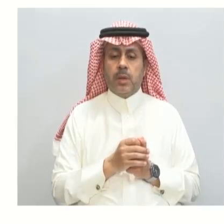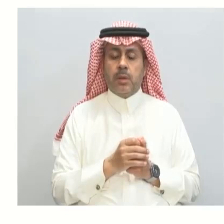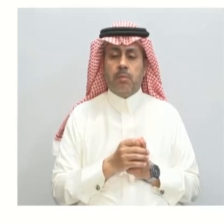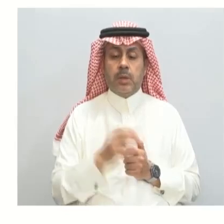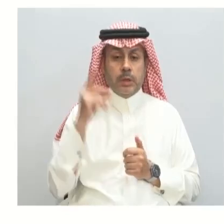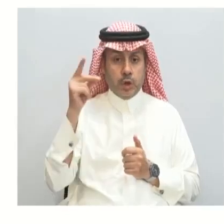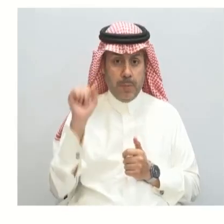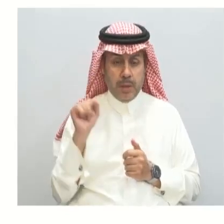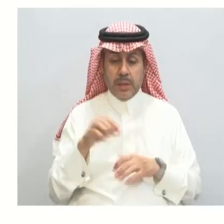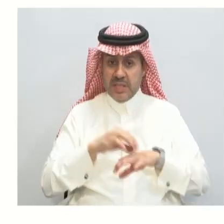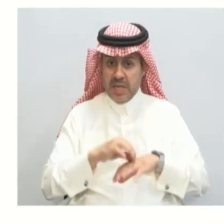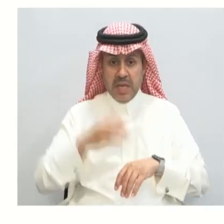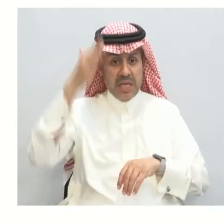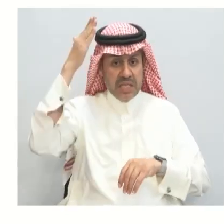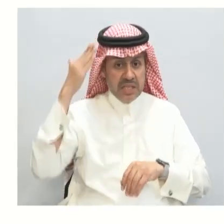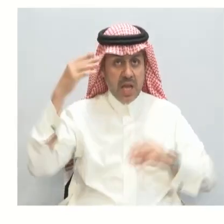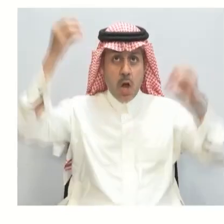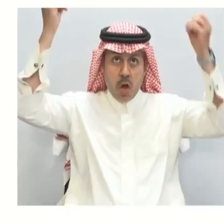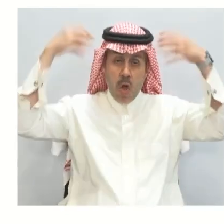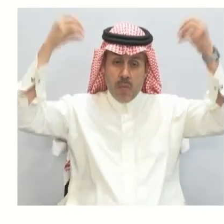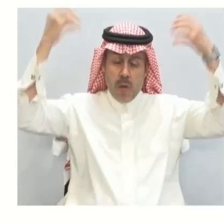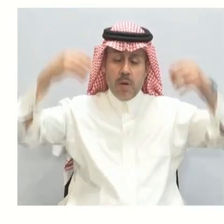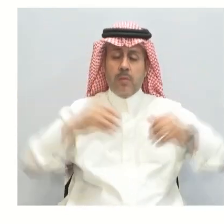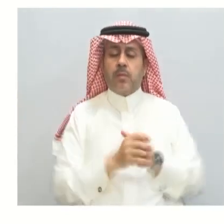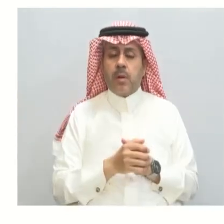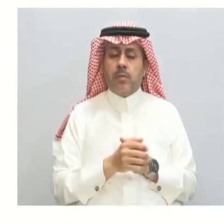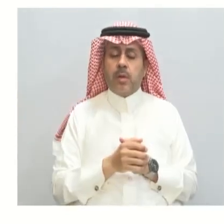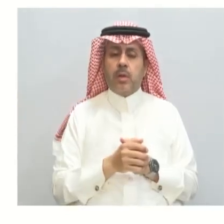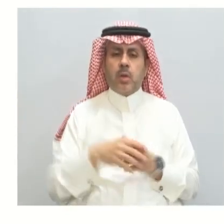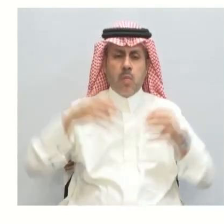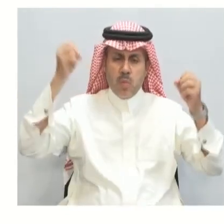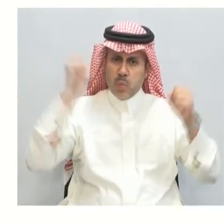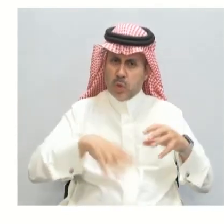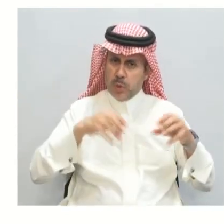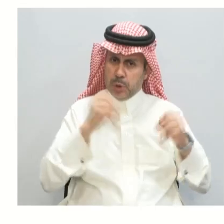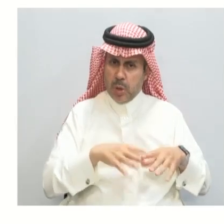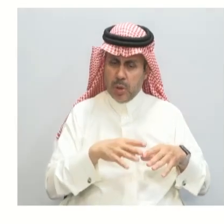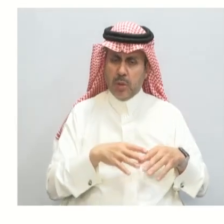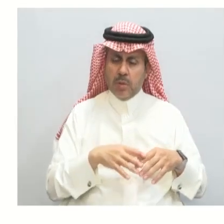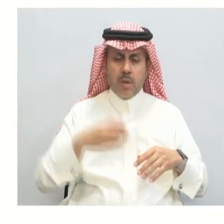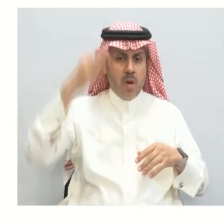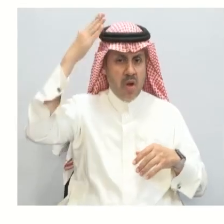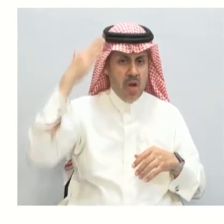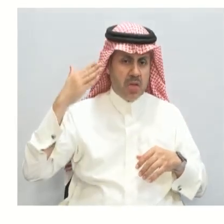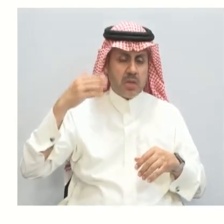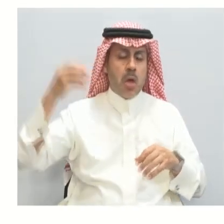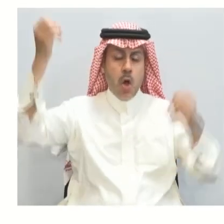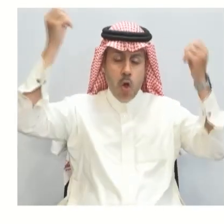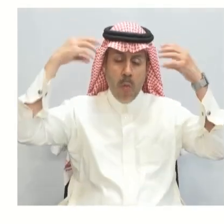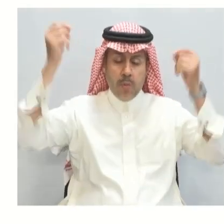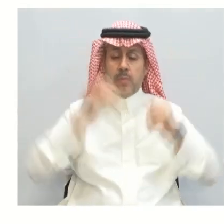نسيانه لنعم الله عز وجل عليه لا سما عندما يصاب بمصيبه لذلك يقول يقول الله جل وعلا